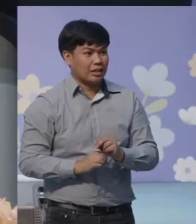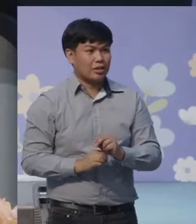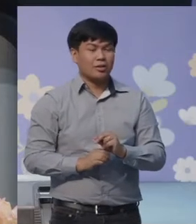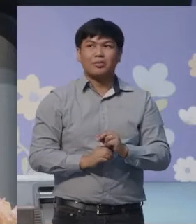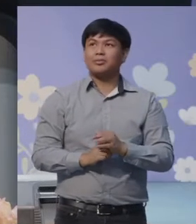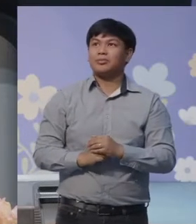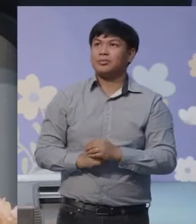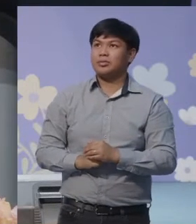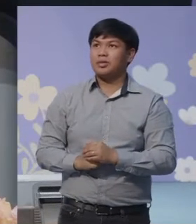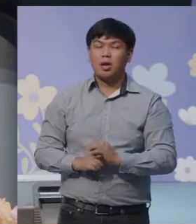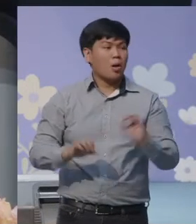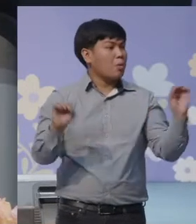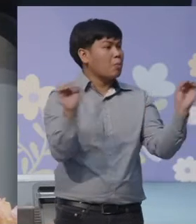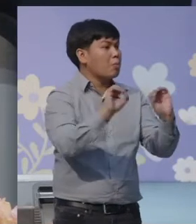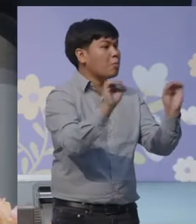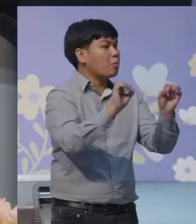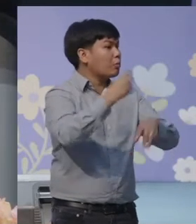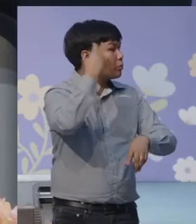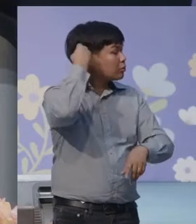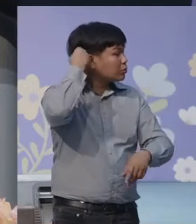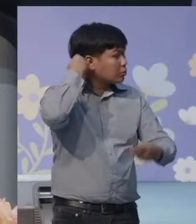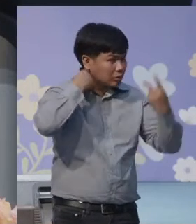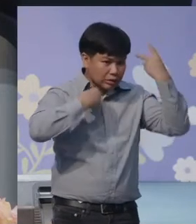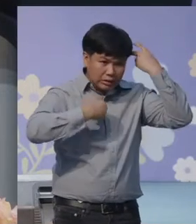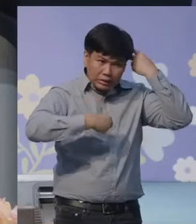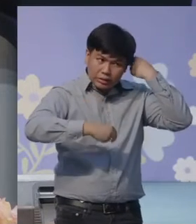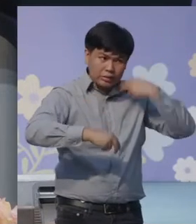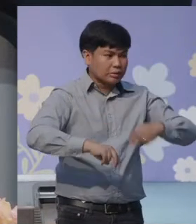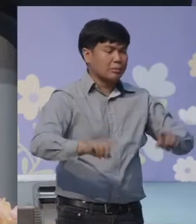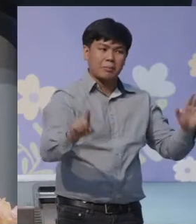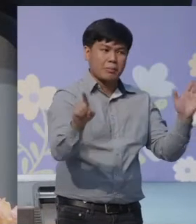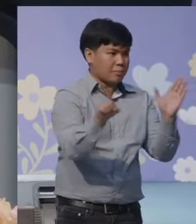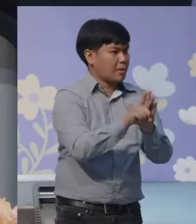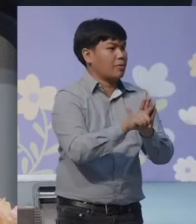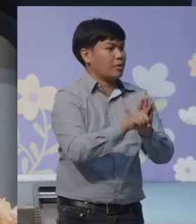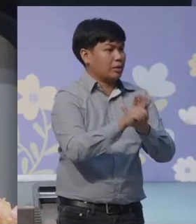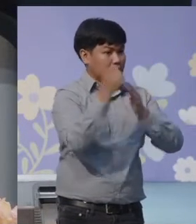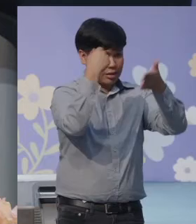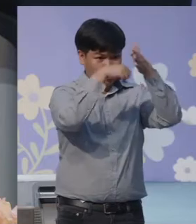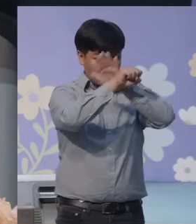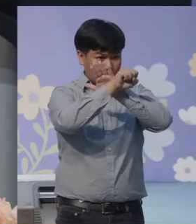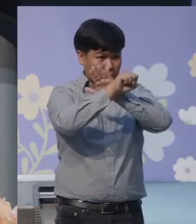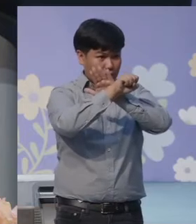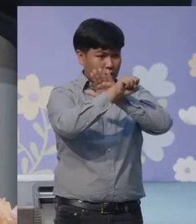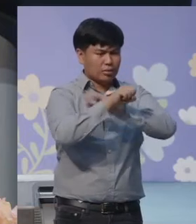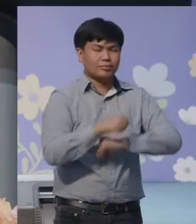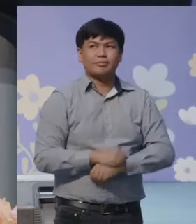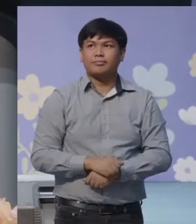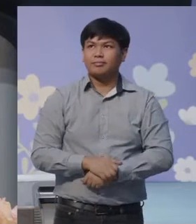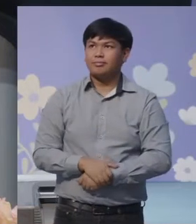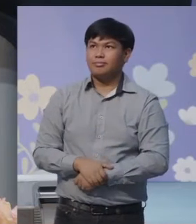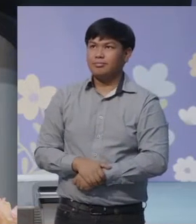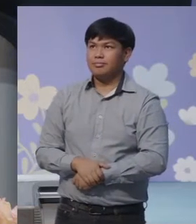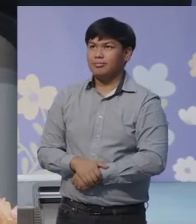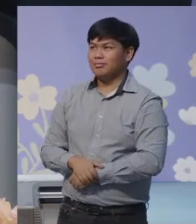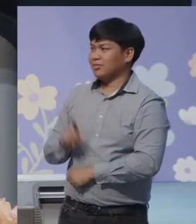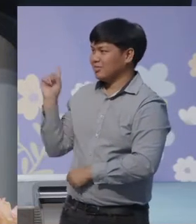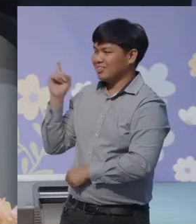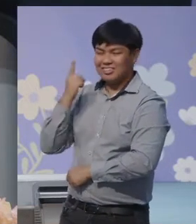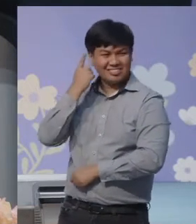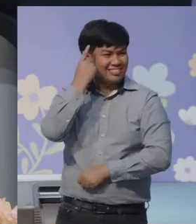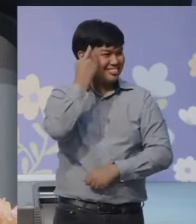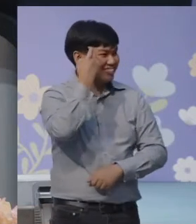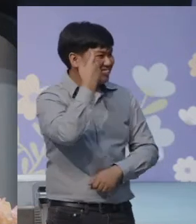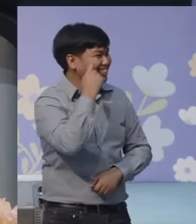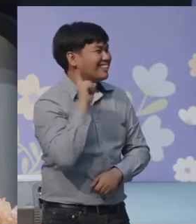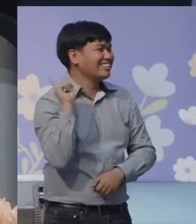labaha, razor, na dadampi sa kanyang buhok. Ako'y, kanina ako'y